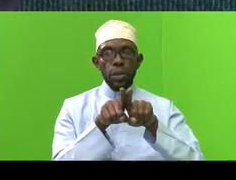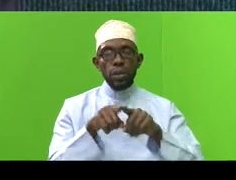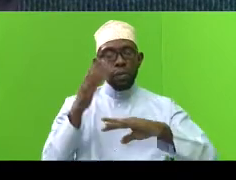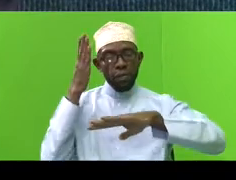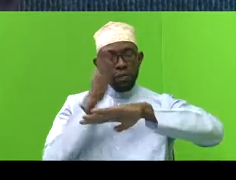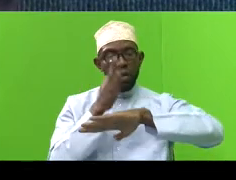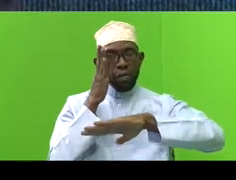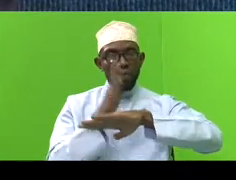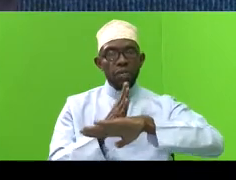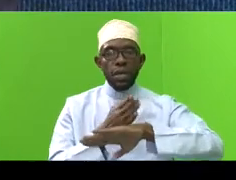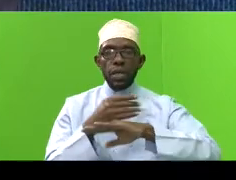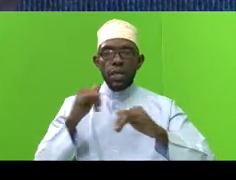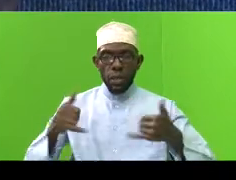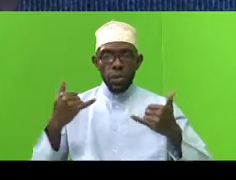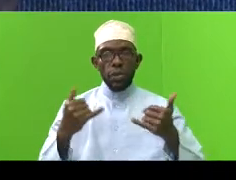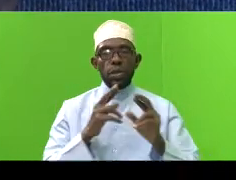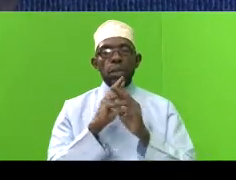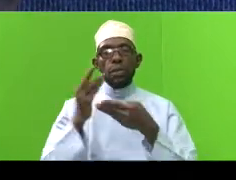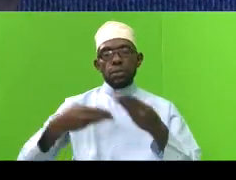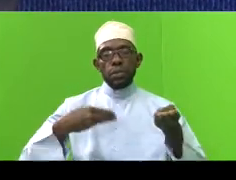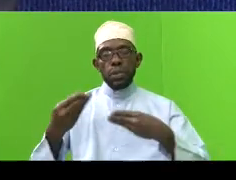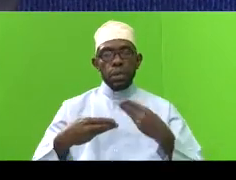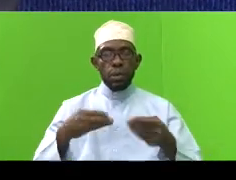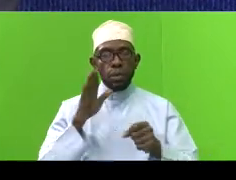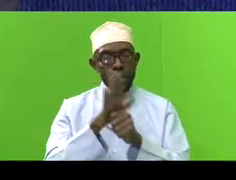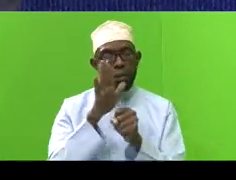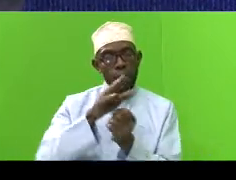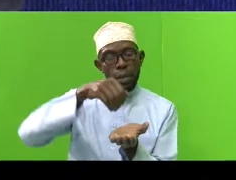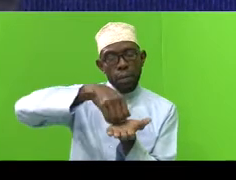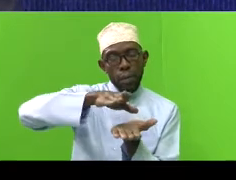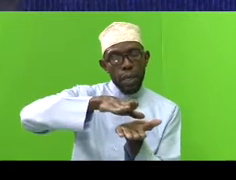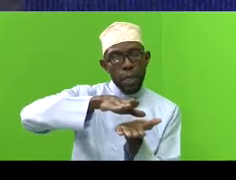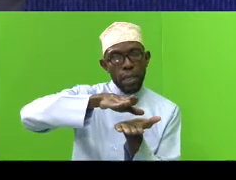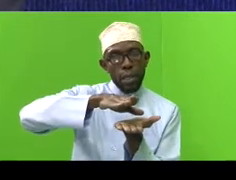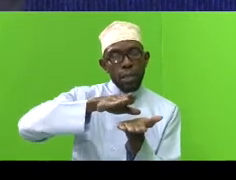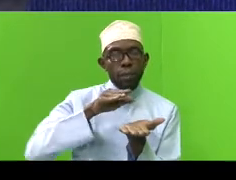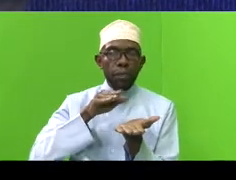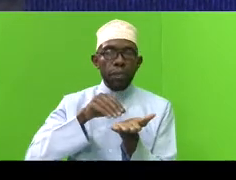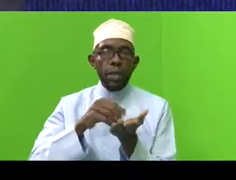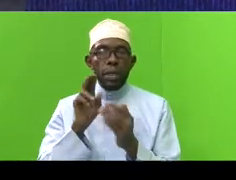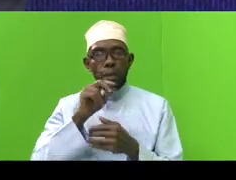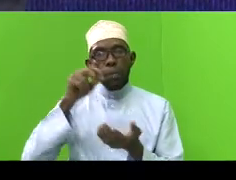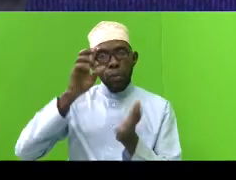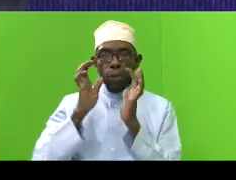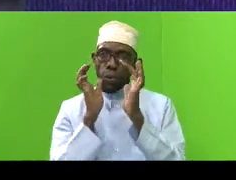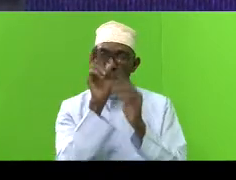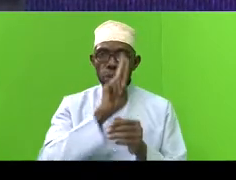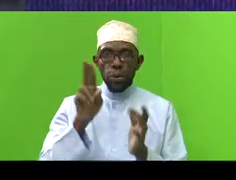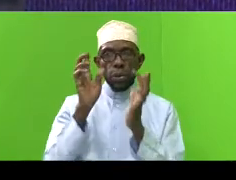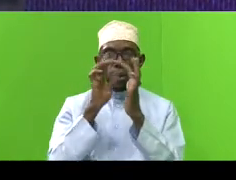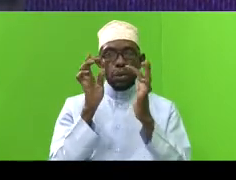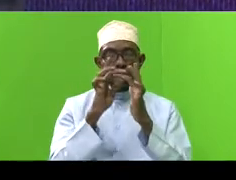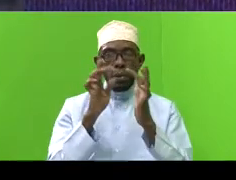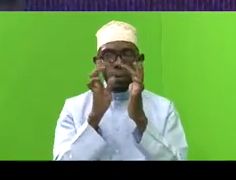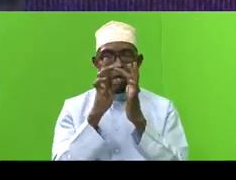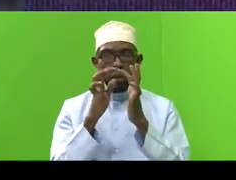ni biashara mtu anafanya. Sasa wengi wao huwa wanalipwa katika ile clickbaiting. Manake the more people stay on your website,